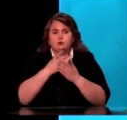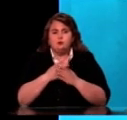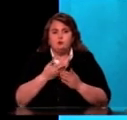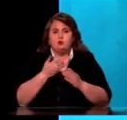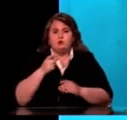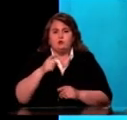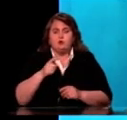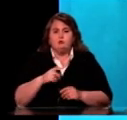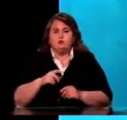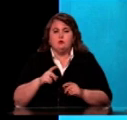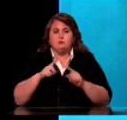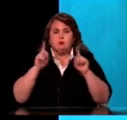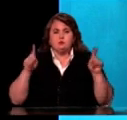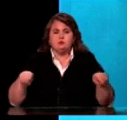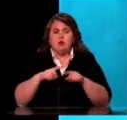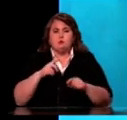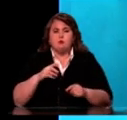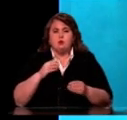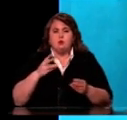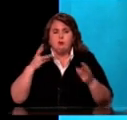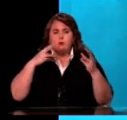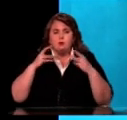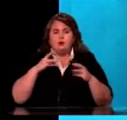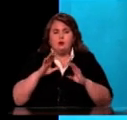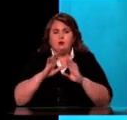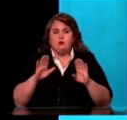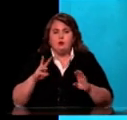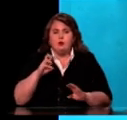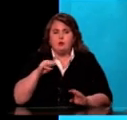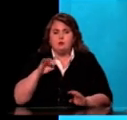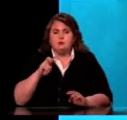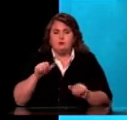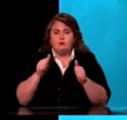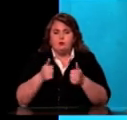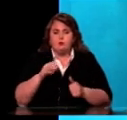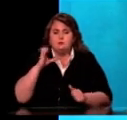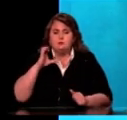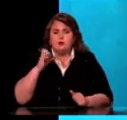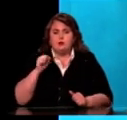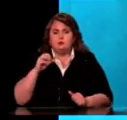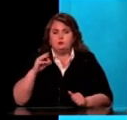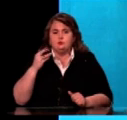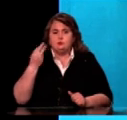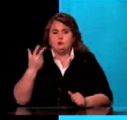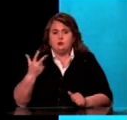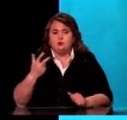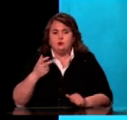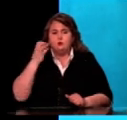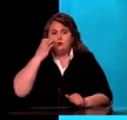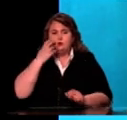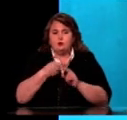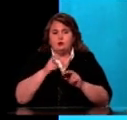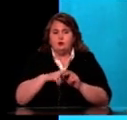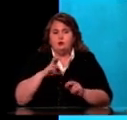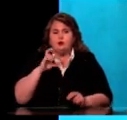Посмотрите, перед вами масштабные модели. Метил имеет формулу CH3, то есть черное – это С